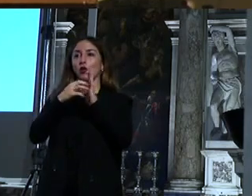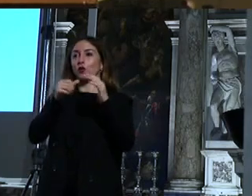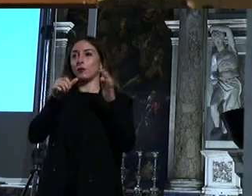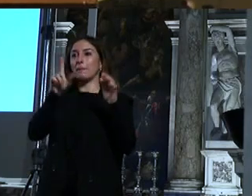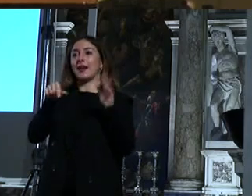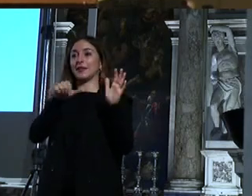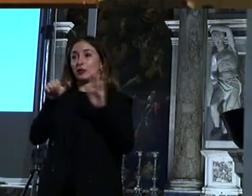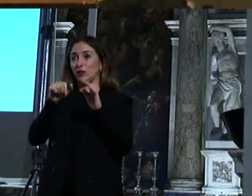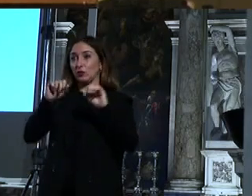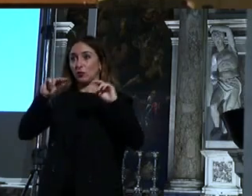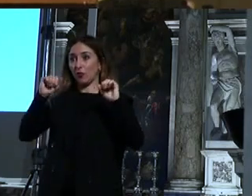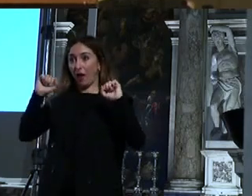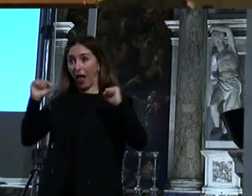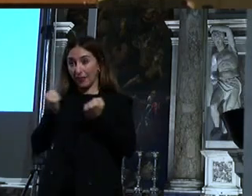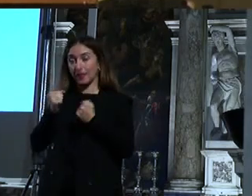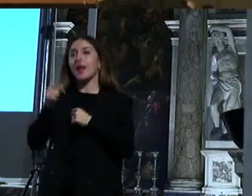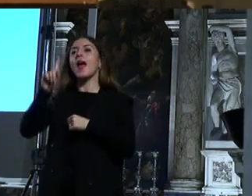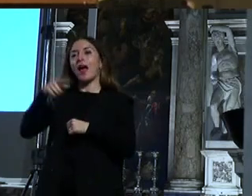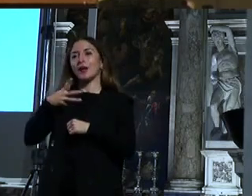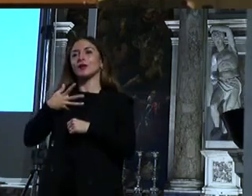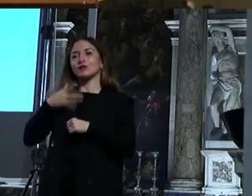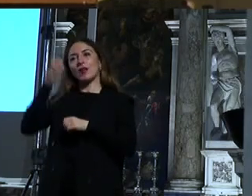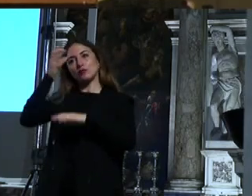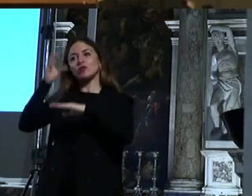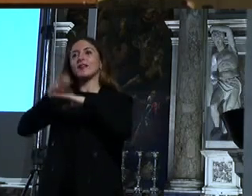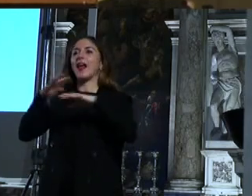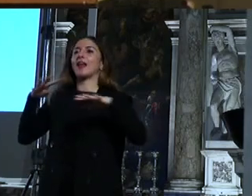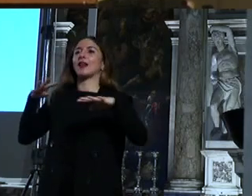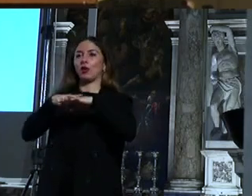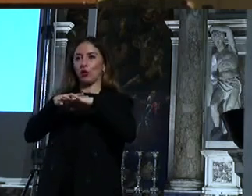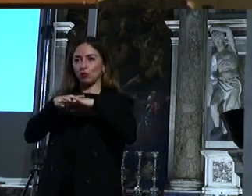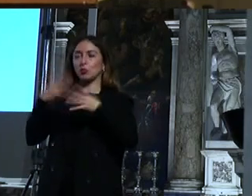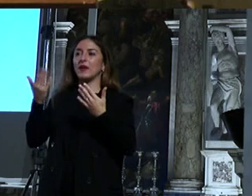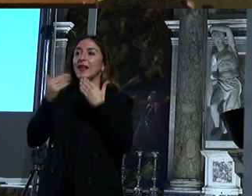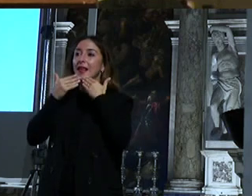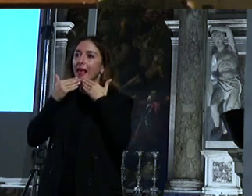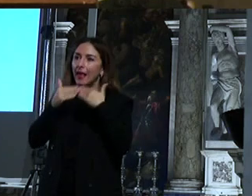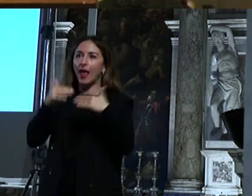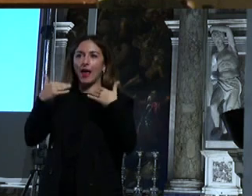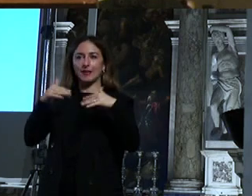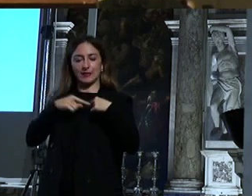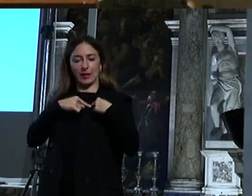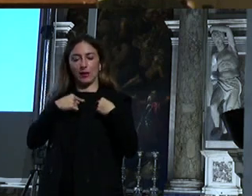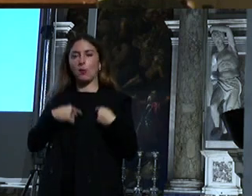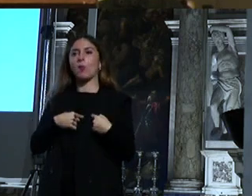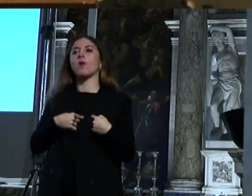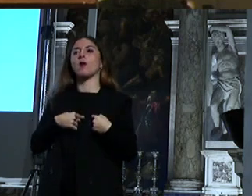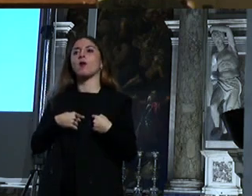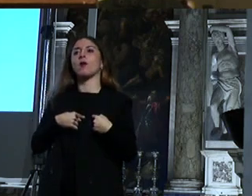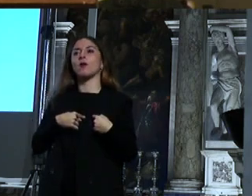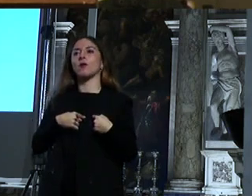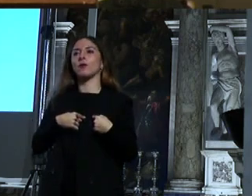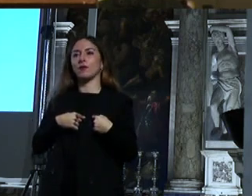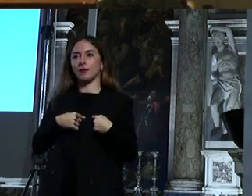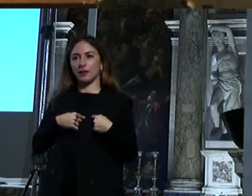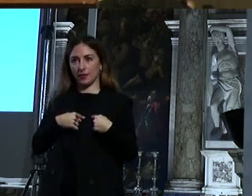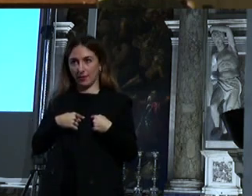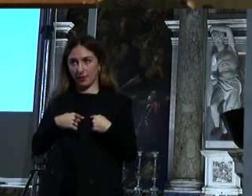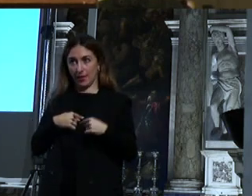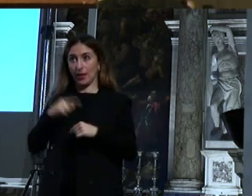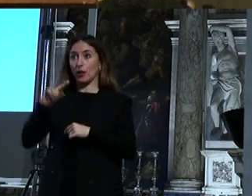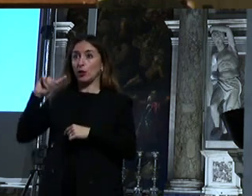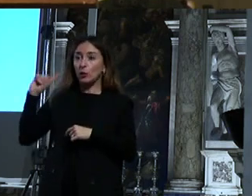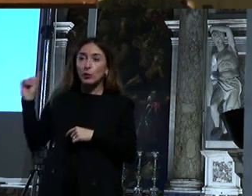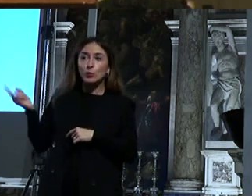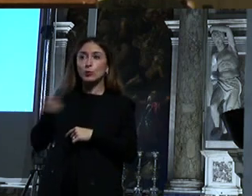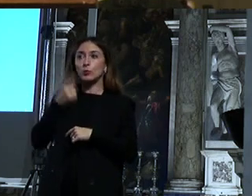anche Incroci di Civiltà. Quindi io ringrazio veramente di cuore tutti coloro i quali